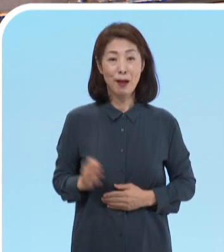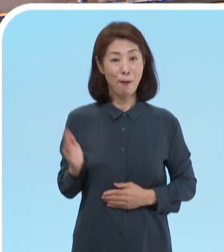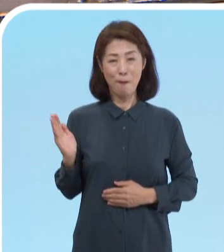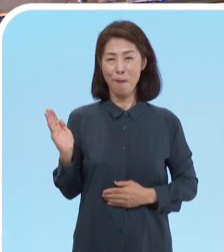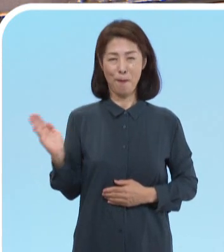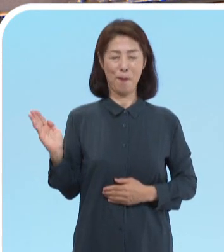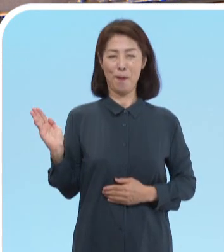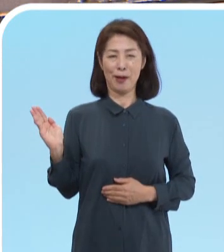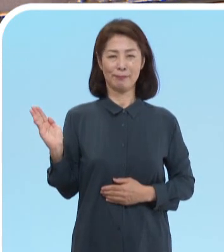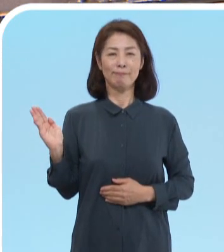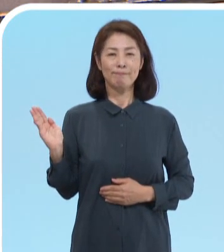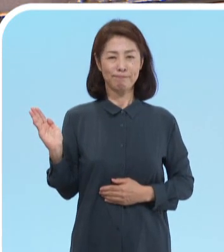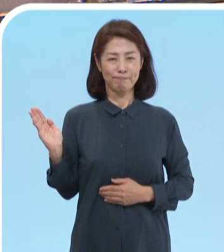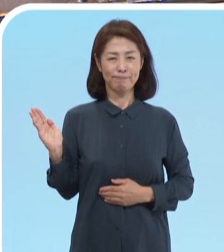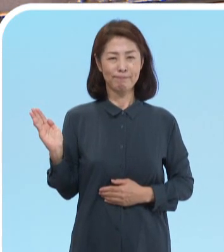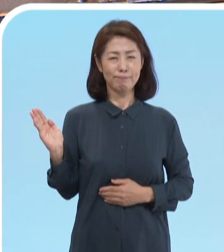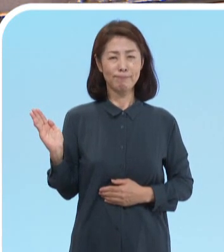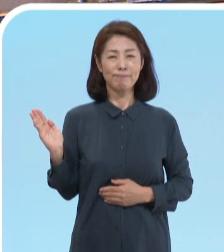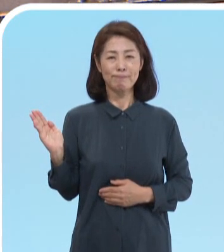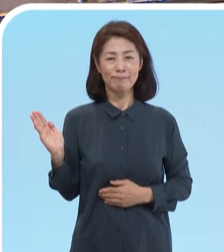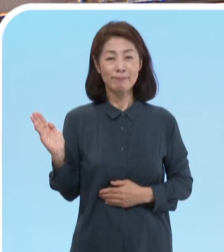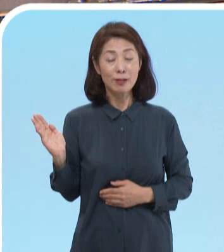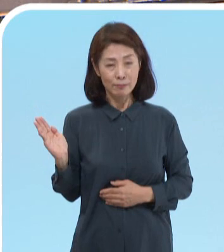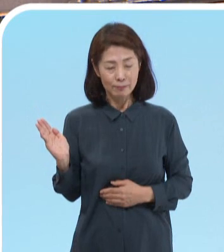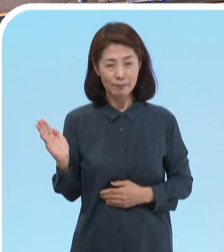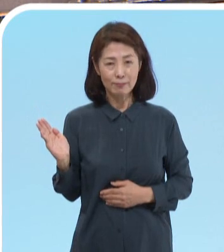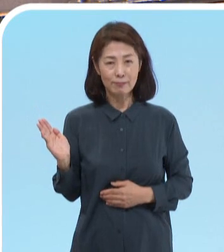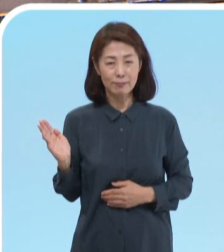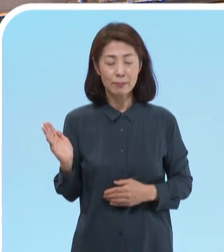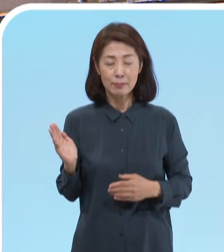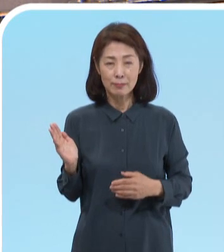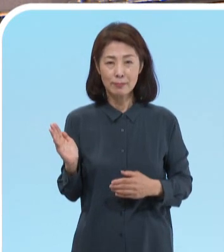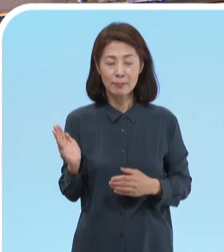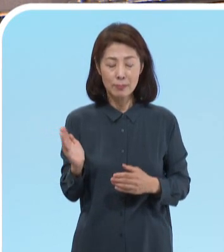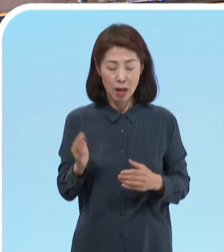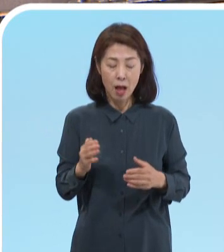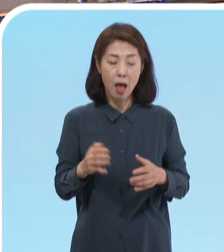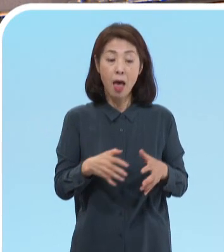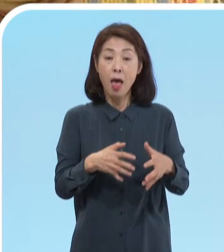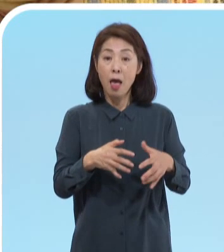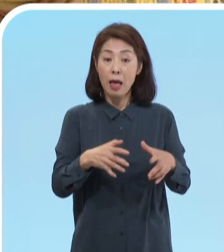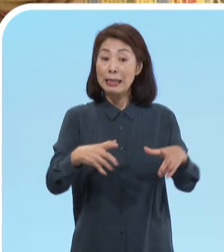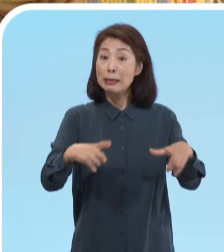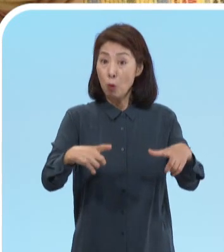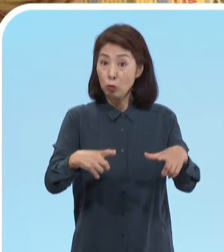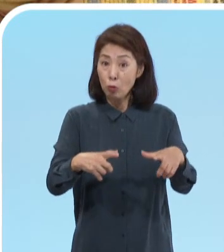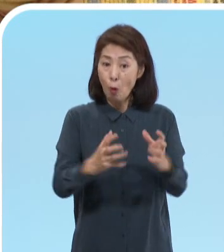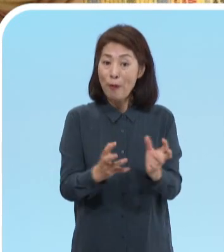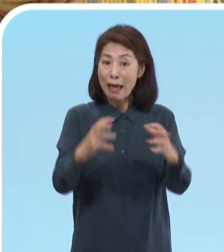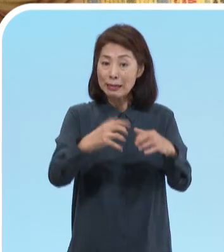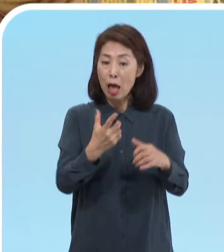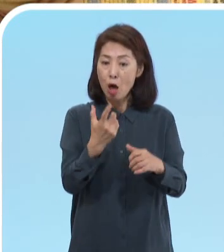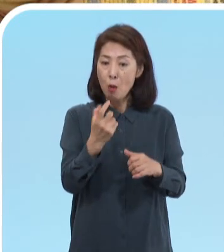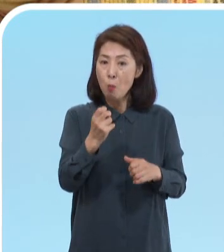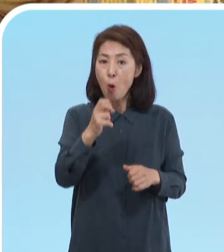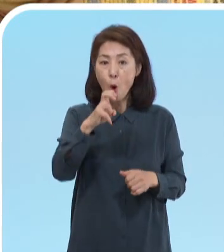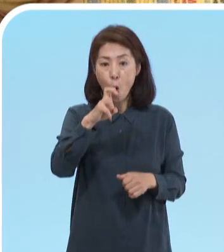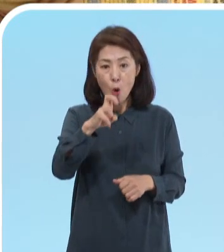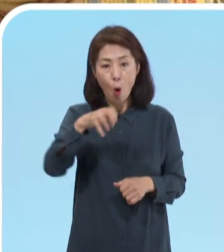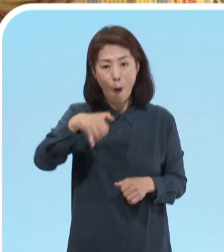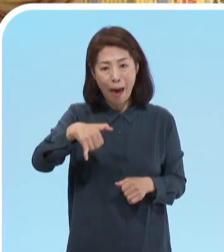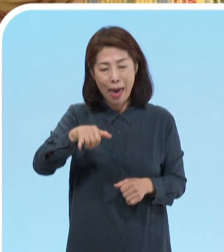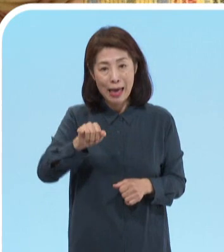極め付きはこちらのモロ玉プリン。地元の特産品モロヘイヤを食べて育った鶏が